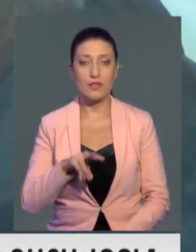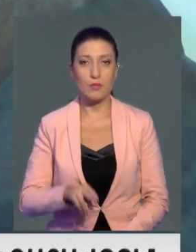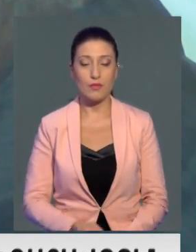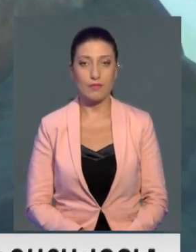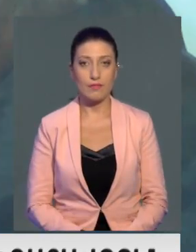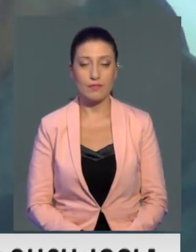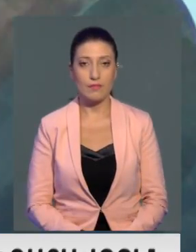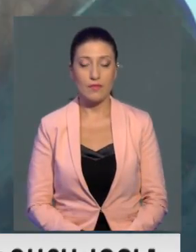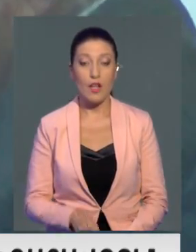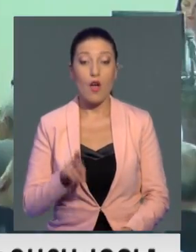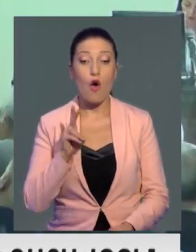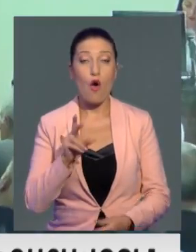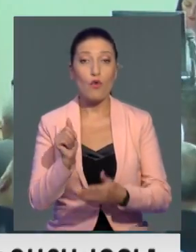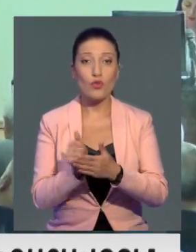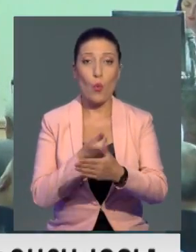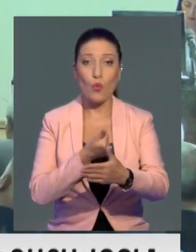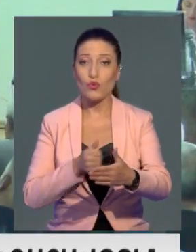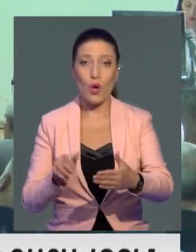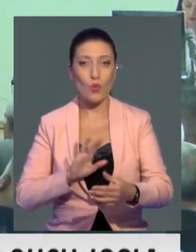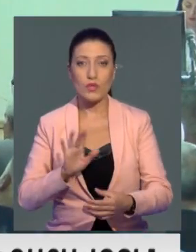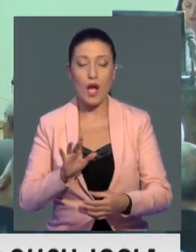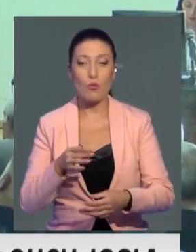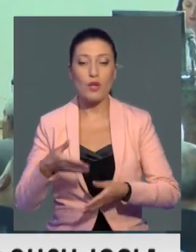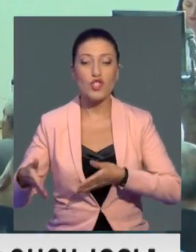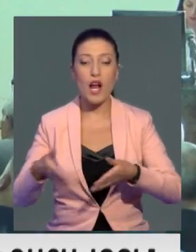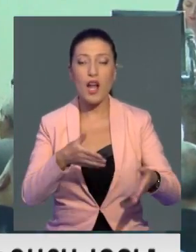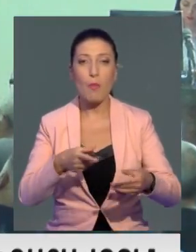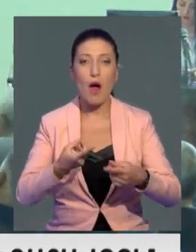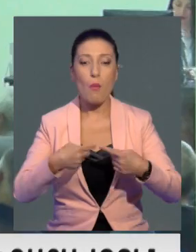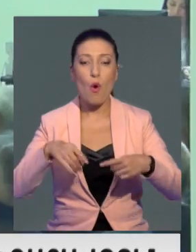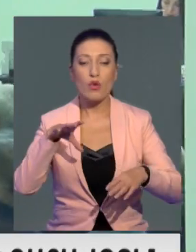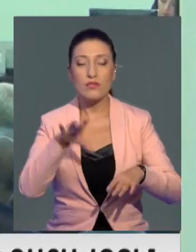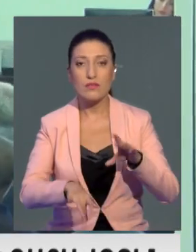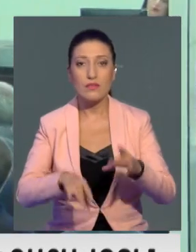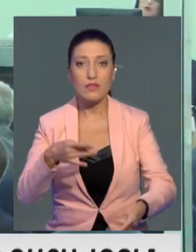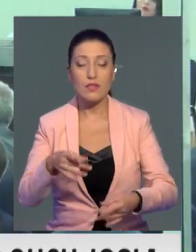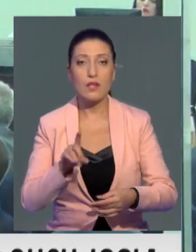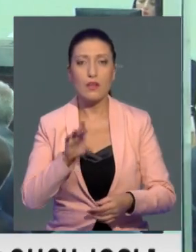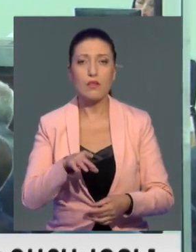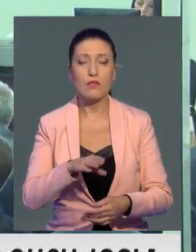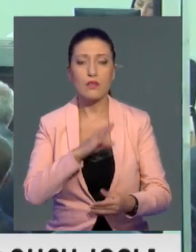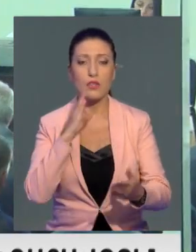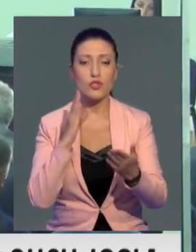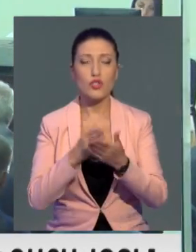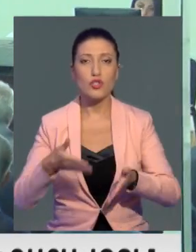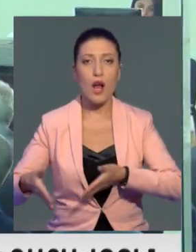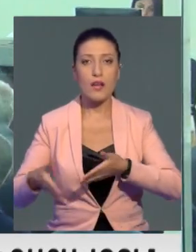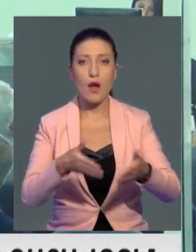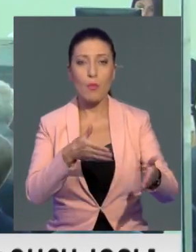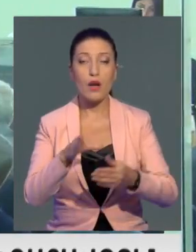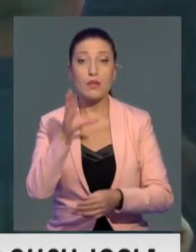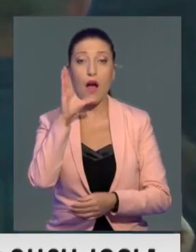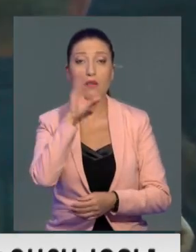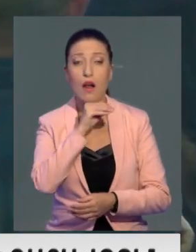ովքեր ոչ թե խուսափում են ճանապարհին հայտնված փոսերի, այլ գնում են և անցնում են հենց ճանապարհին գտնվող